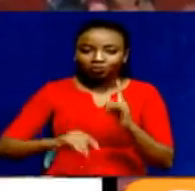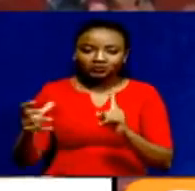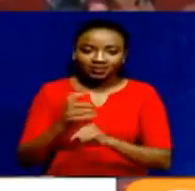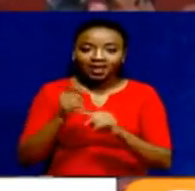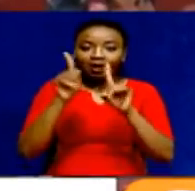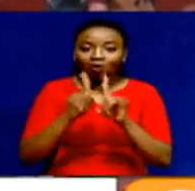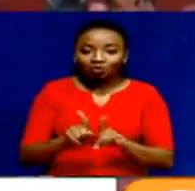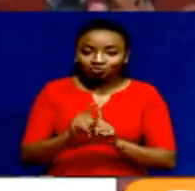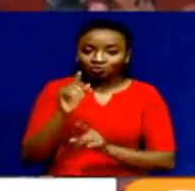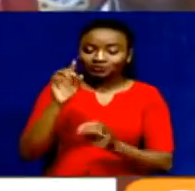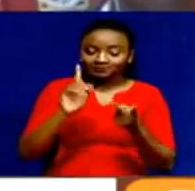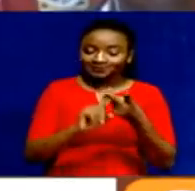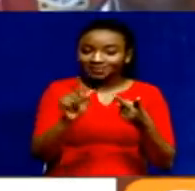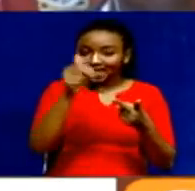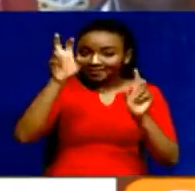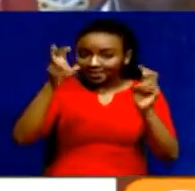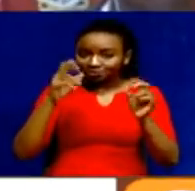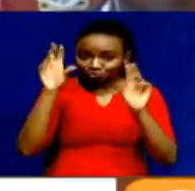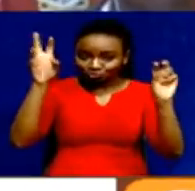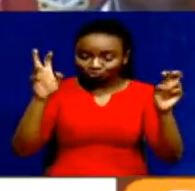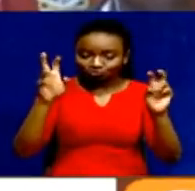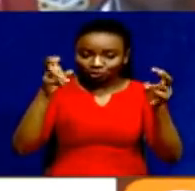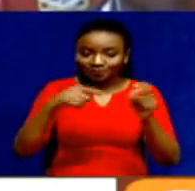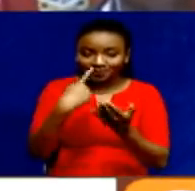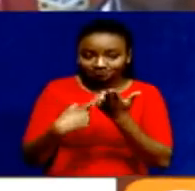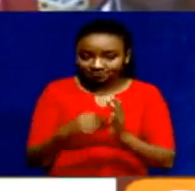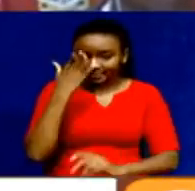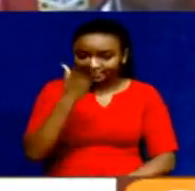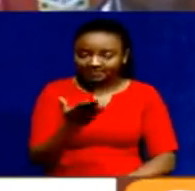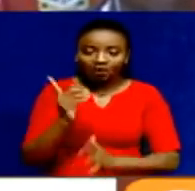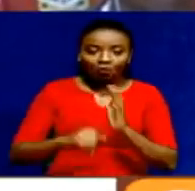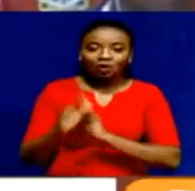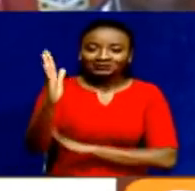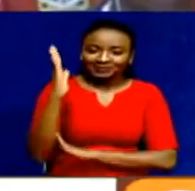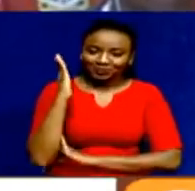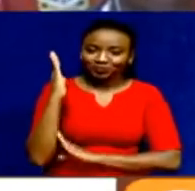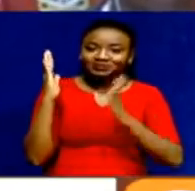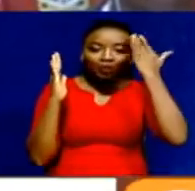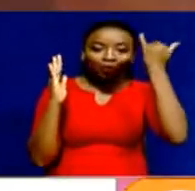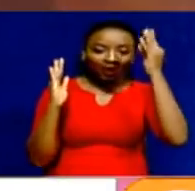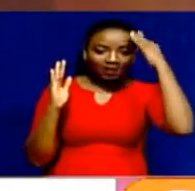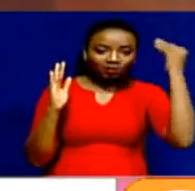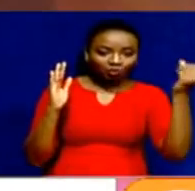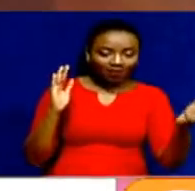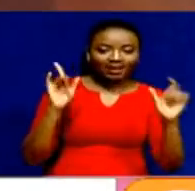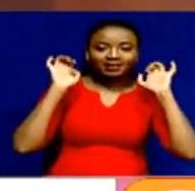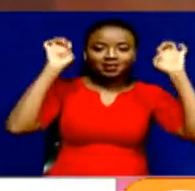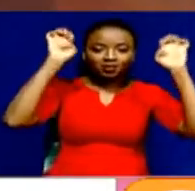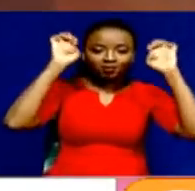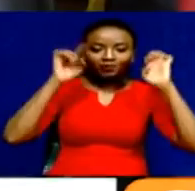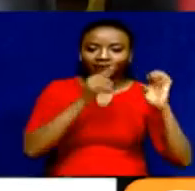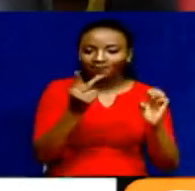la usalama wa kitaifa litapewa kipaumbele, ikikumbukwa kwamba mataifa jirani ya Somalia na Ethiopia